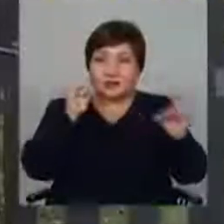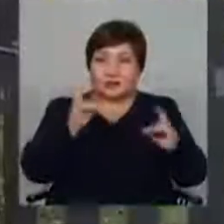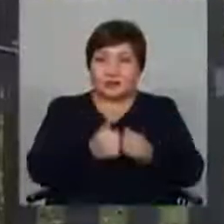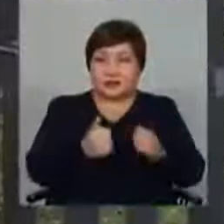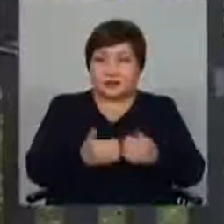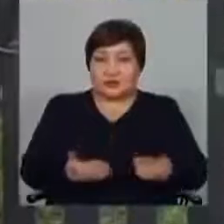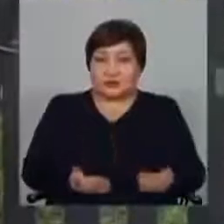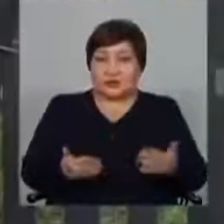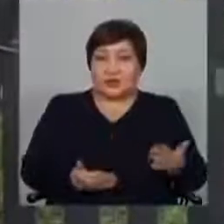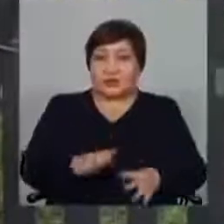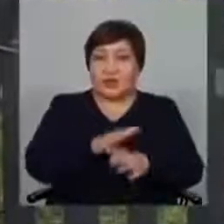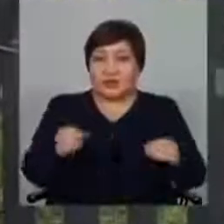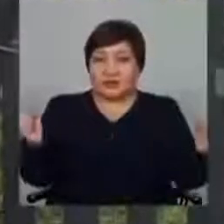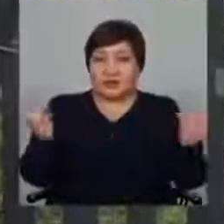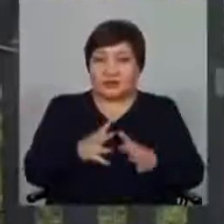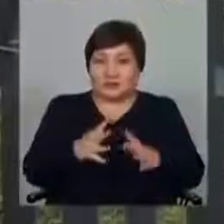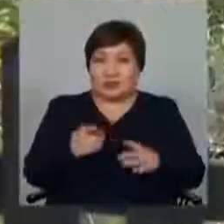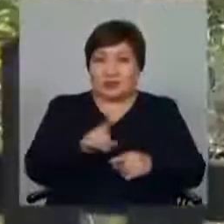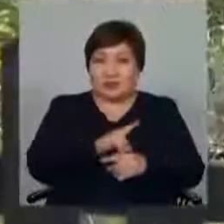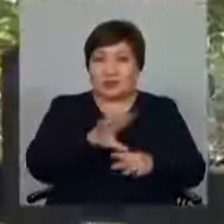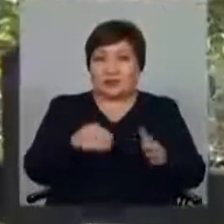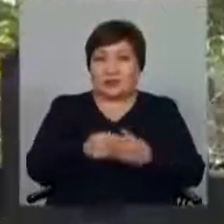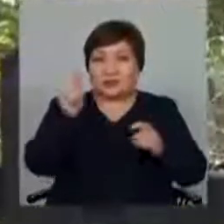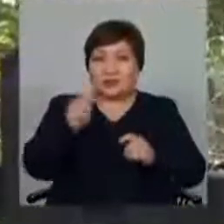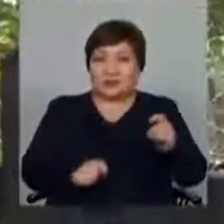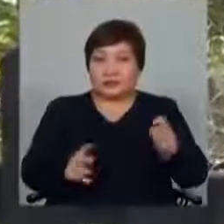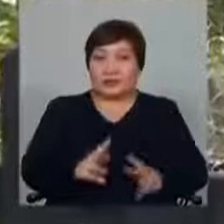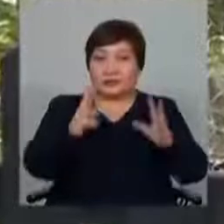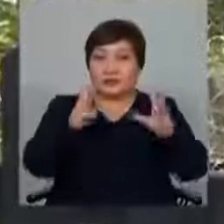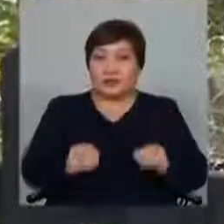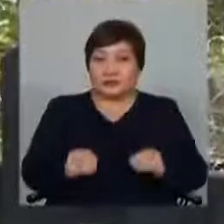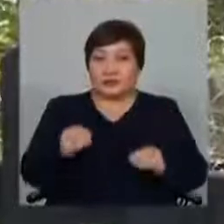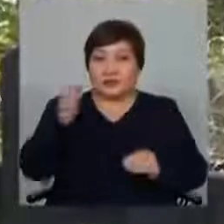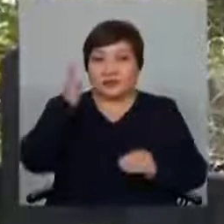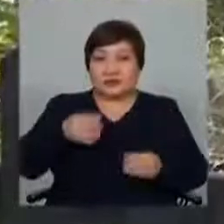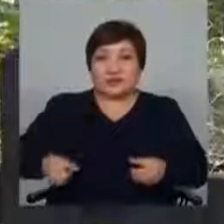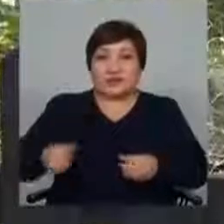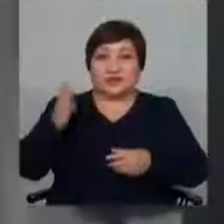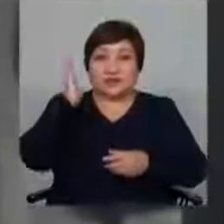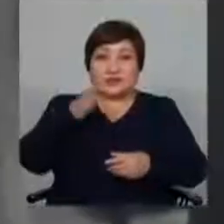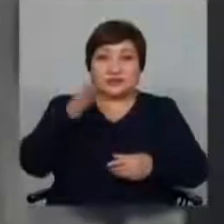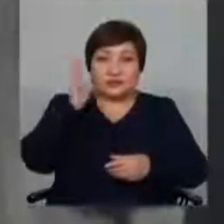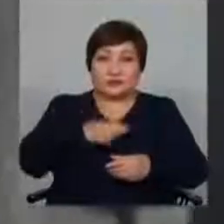жанына жиналған. Олар өрт сөндірушілер келгенше шелекпен су тасып, жалында ауыздықтауға тырысып бағыпты.